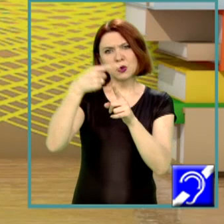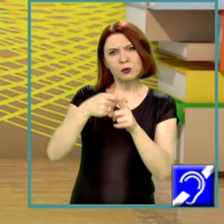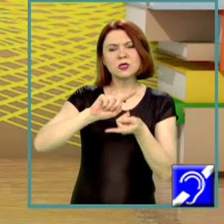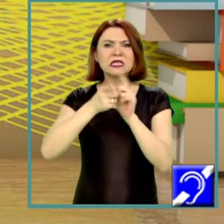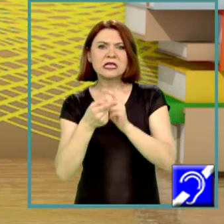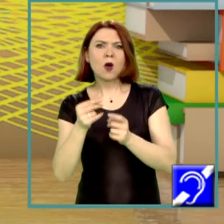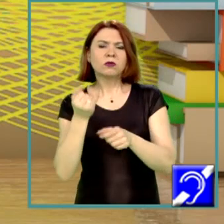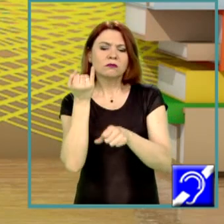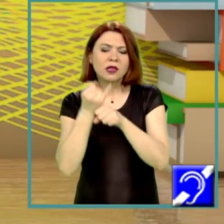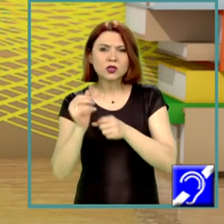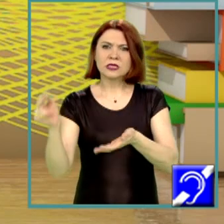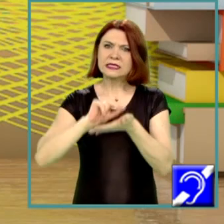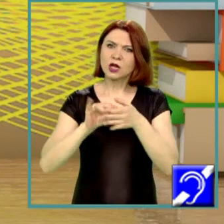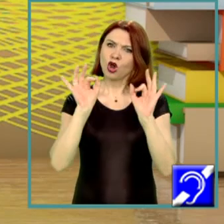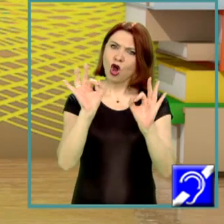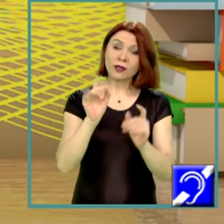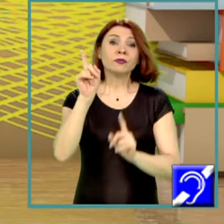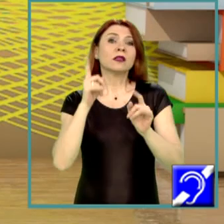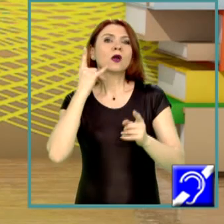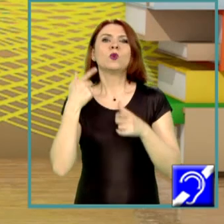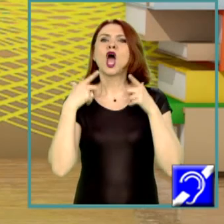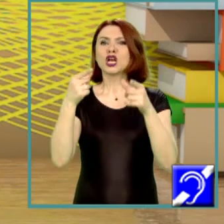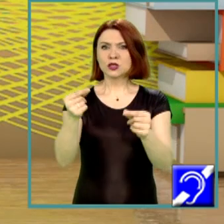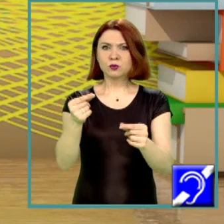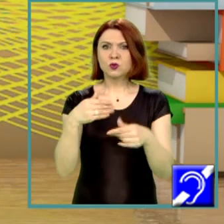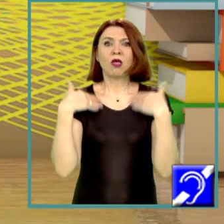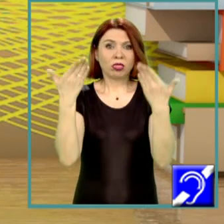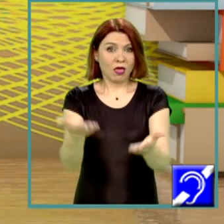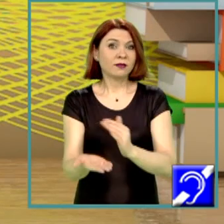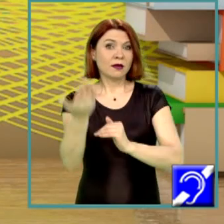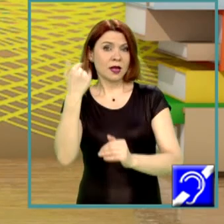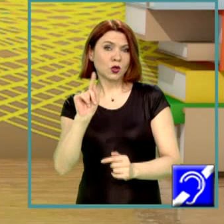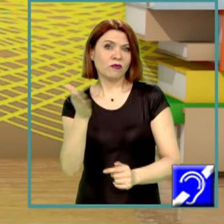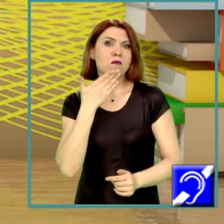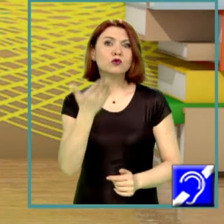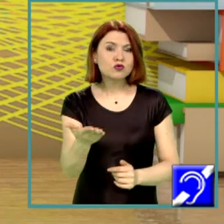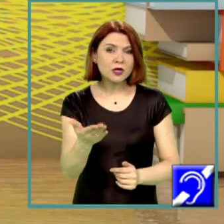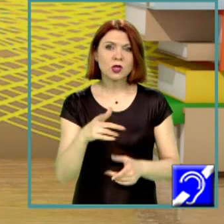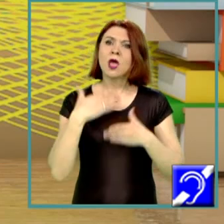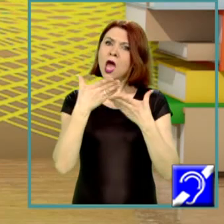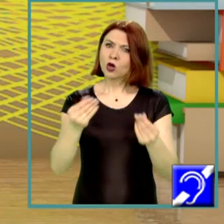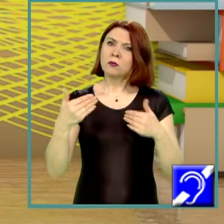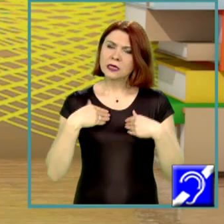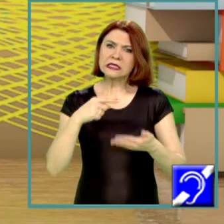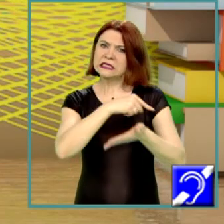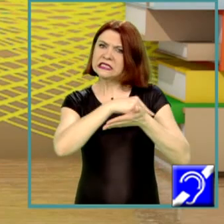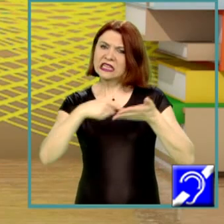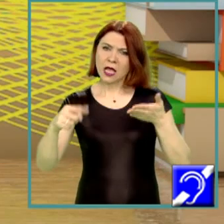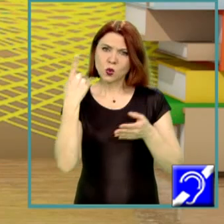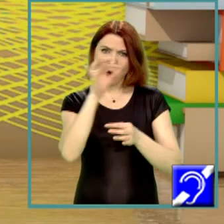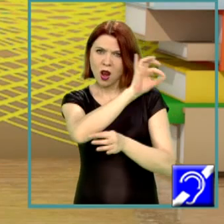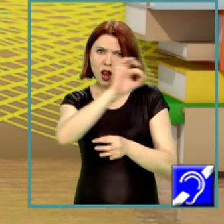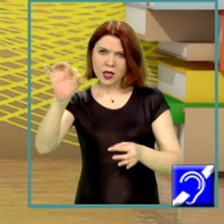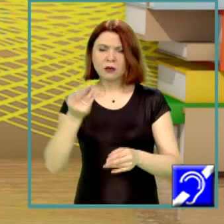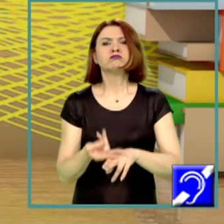sau chiar de corectat și în caz că unul dintre răspunsurile date de voi nu vă mulțumește sfatul meu este să îl tăiați cu o linie și